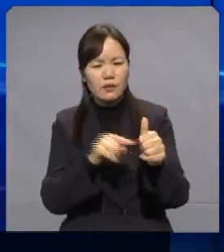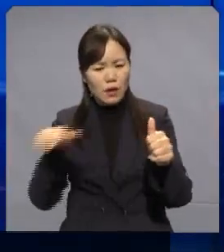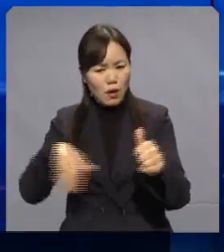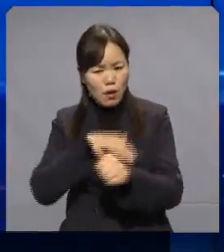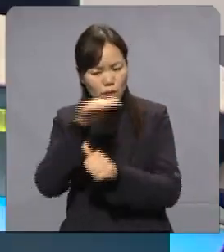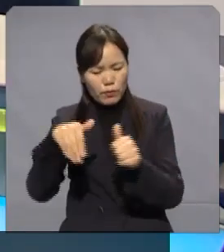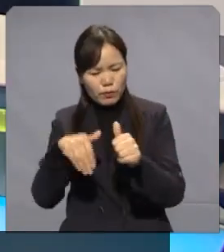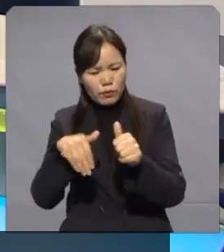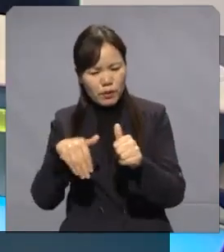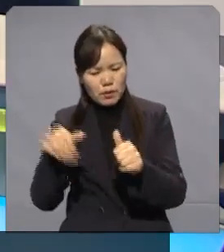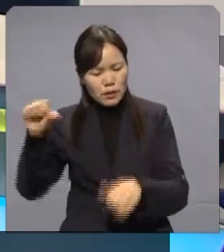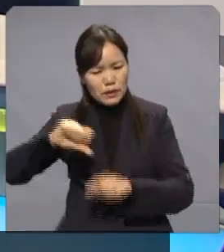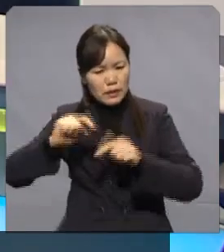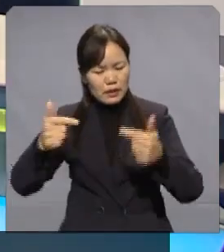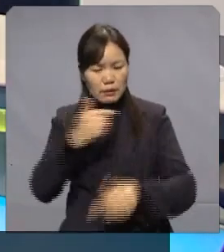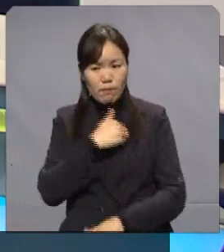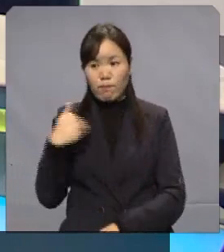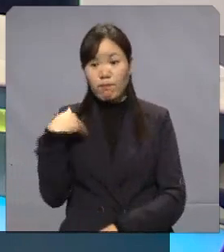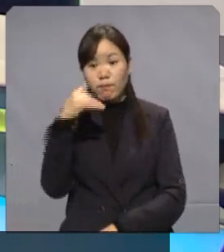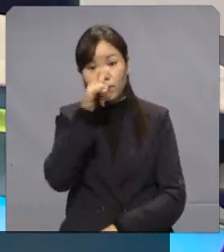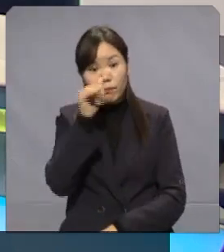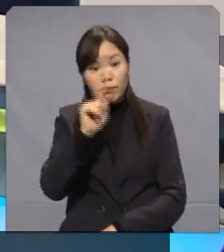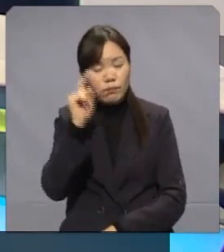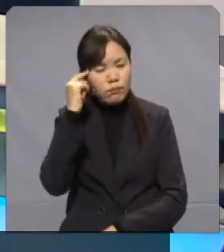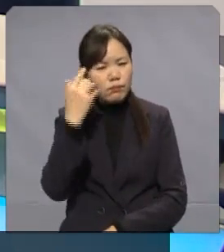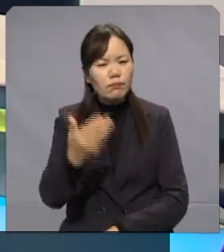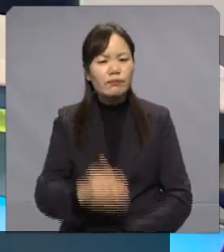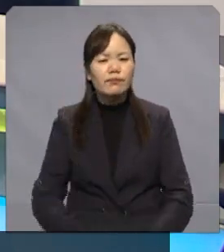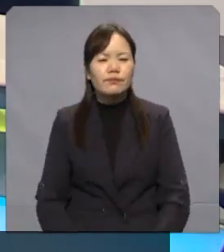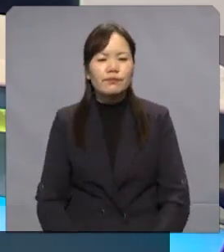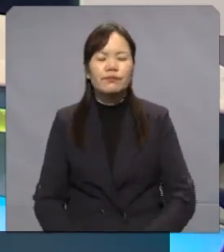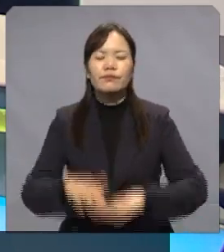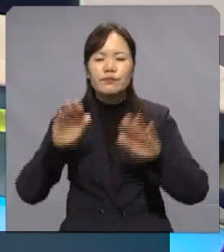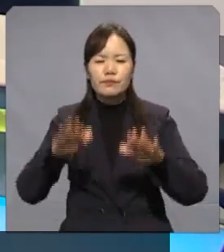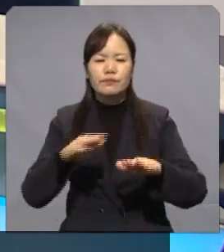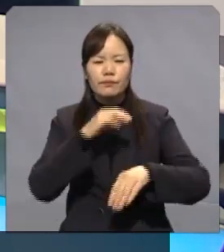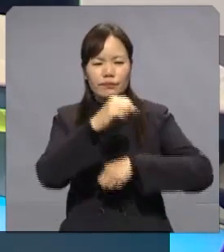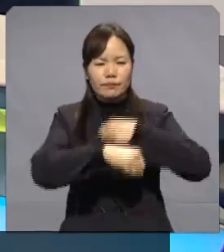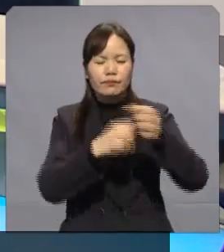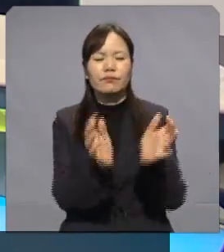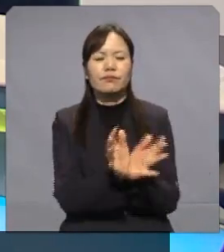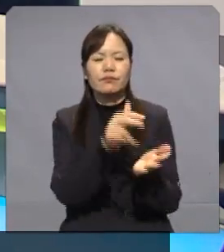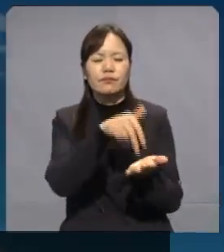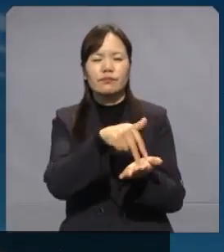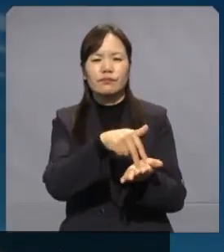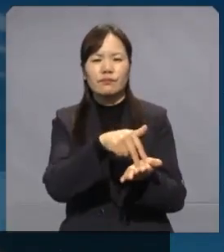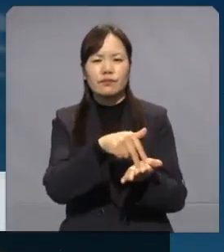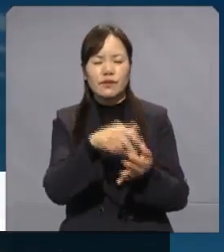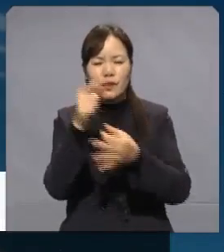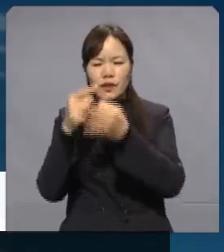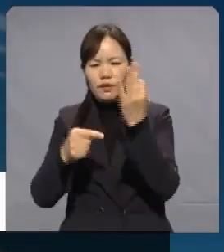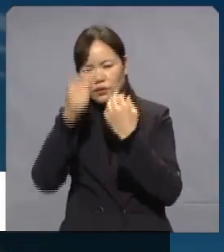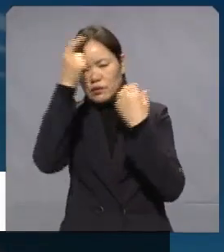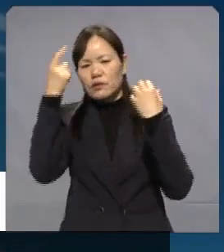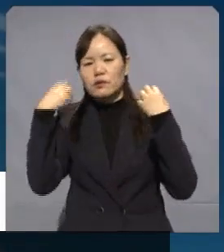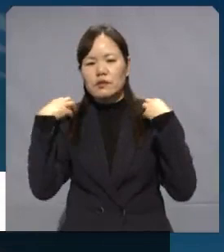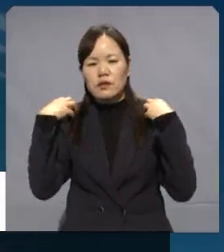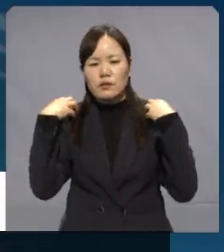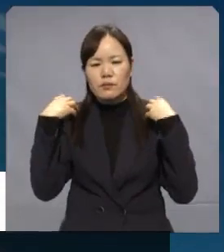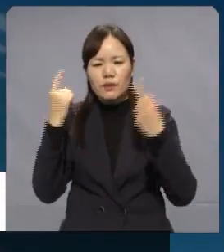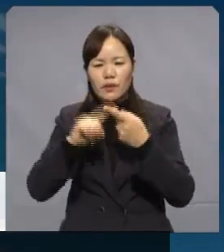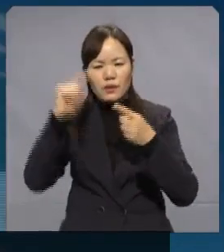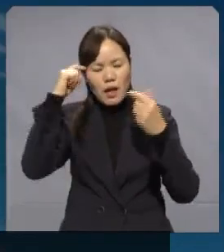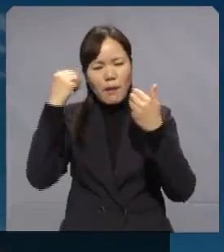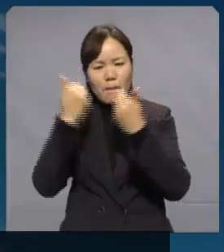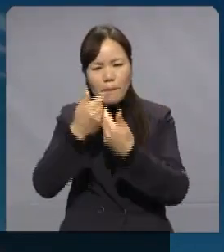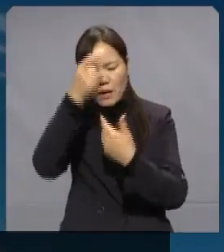여론전에서 밀리지 않는다 이런 자신감이 있을까요? 뭐 기본적으로 지금 야당 민주당 윤석열 정부의